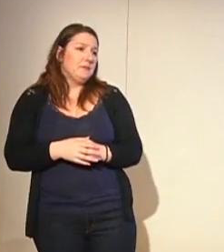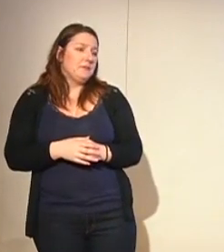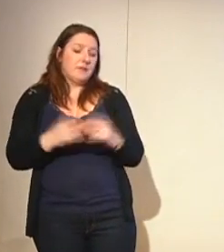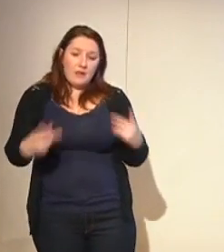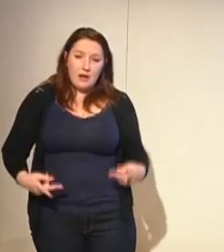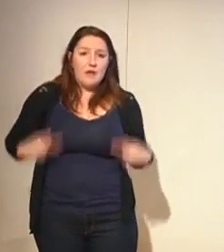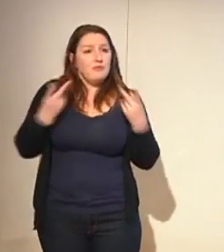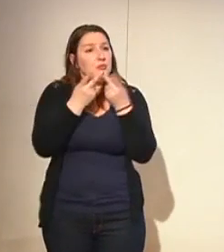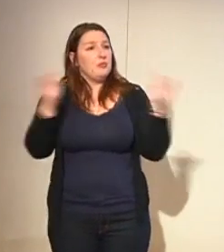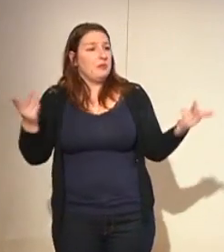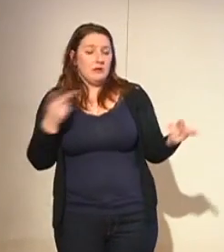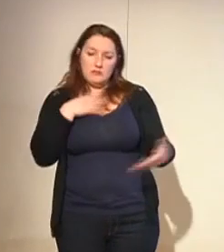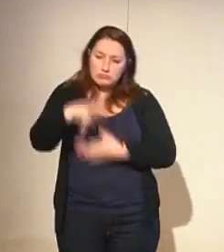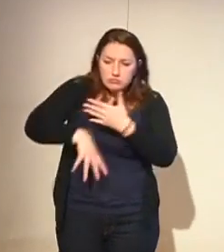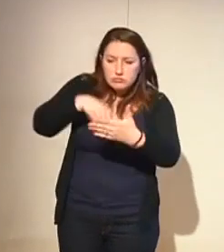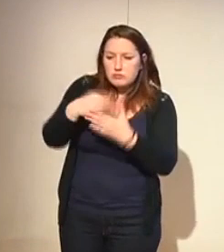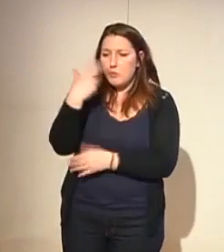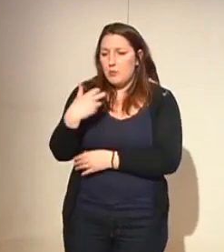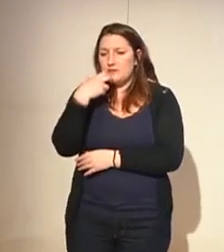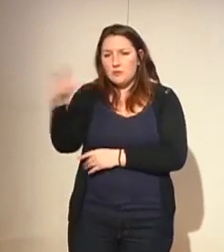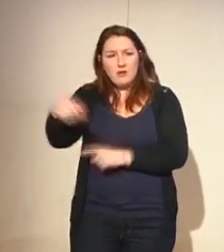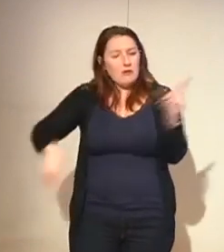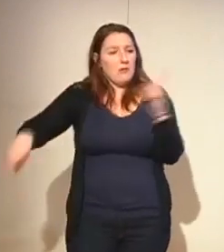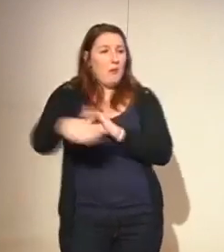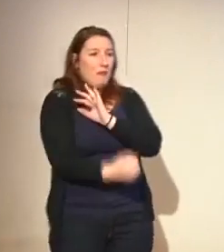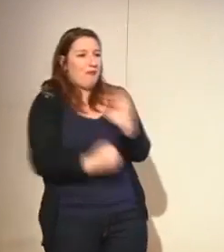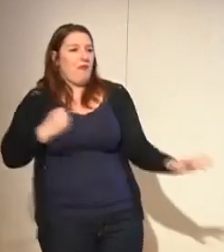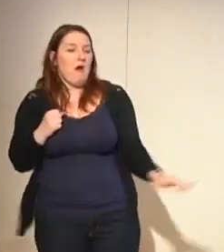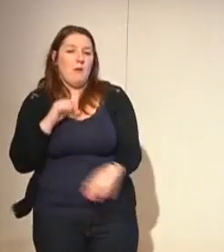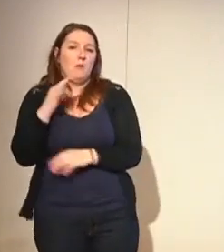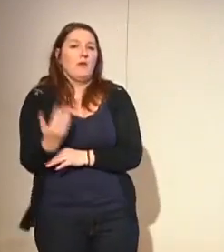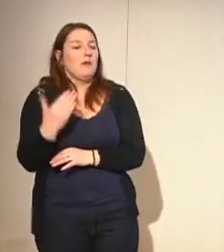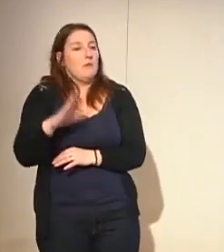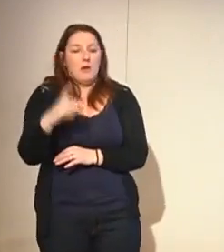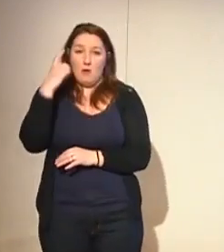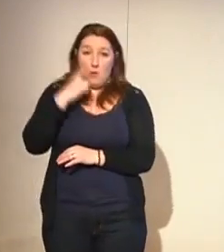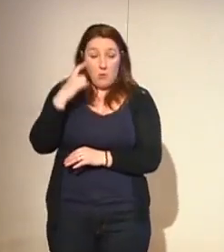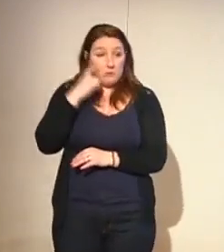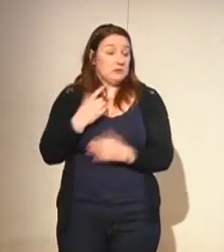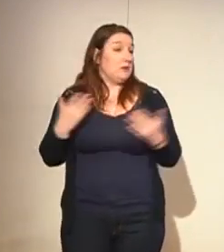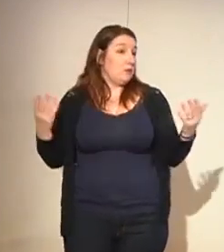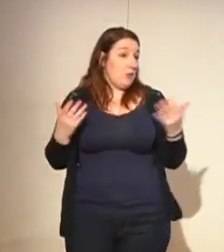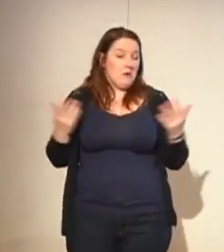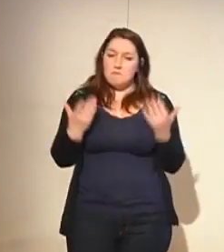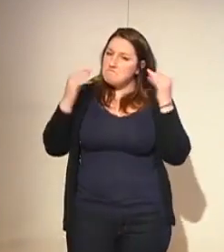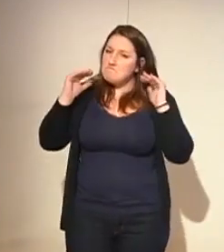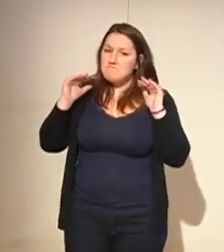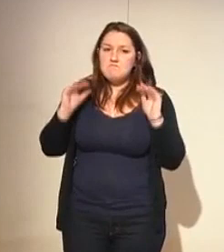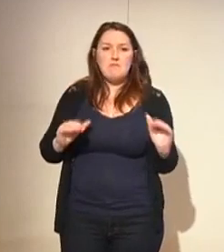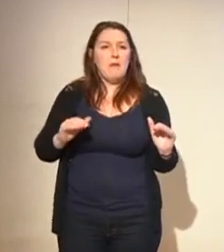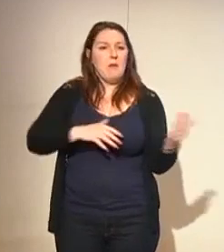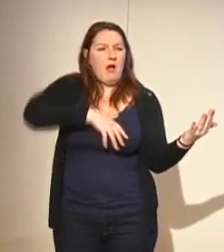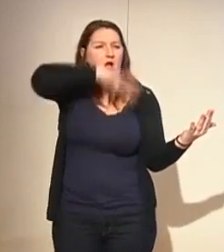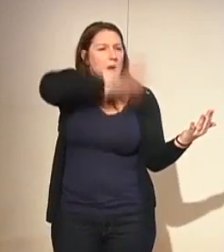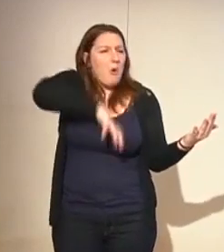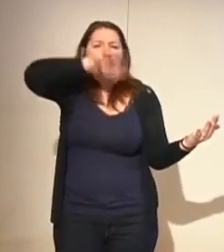vie publique de nombre de nos concitoyens mais euh nous pouvons constater de fait que malgré les rapports qui pleuvent sur ce